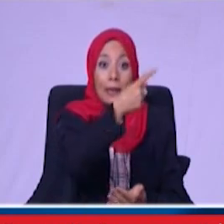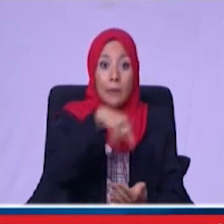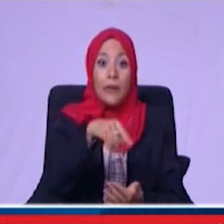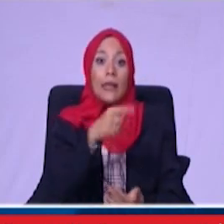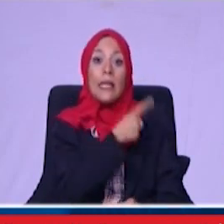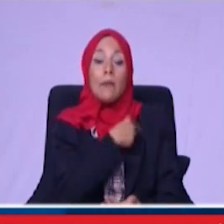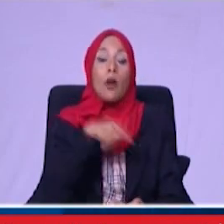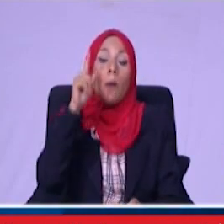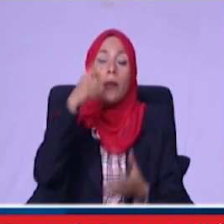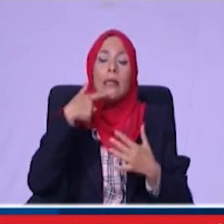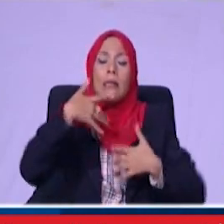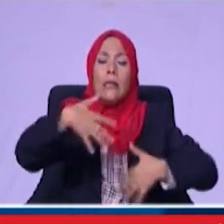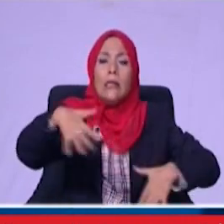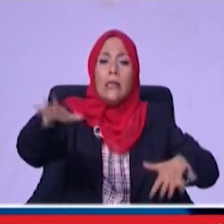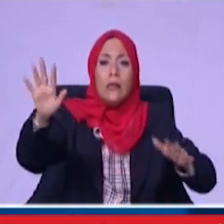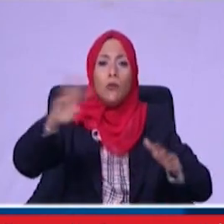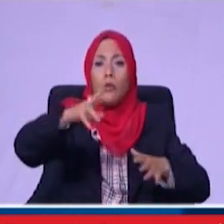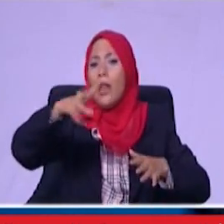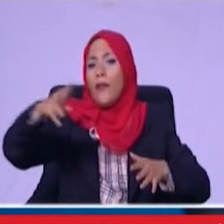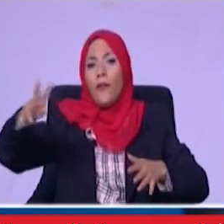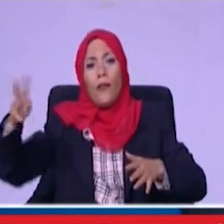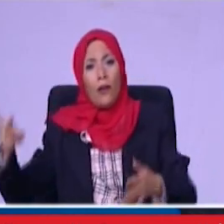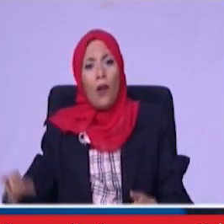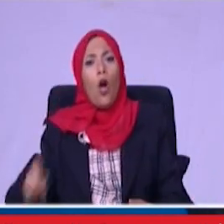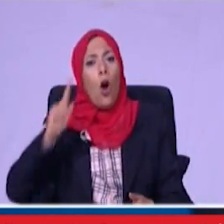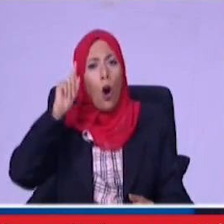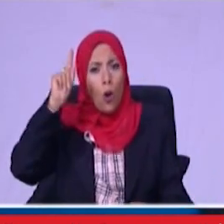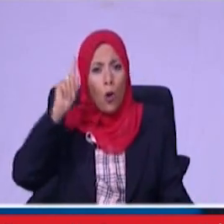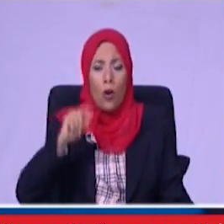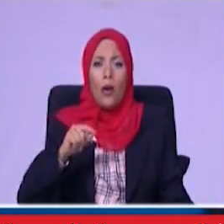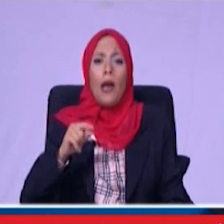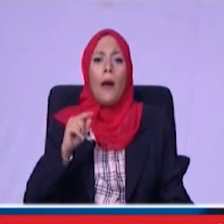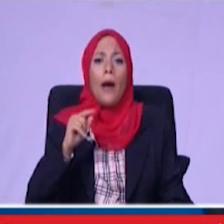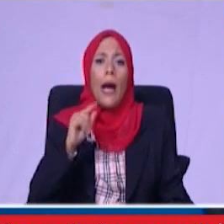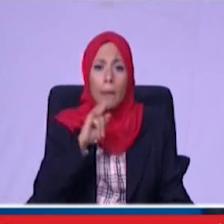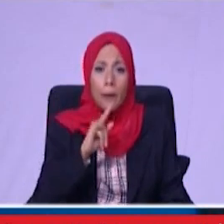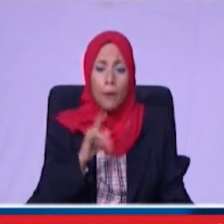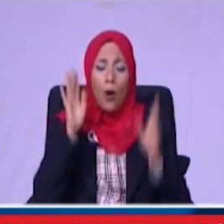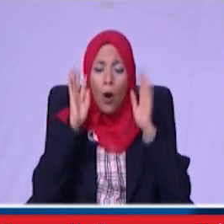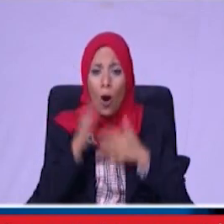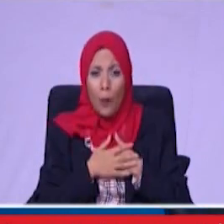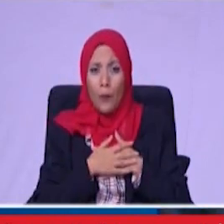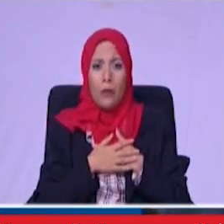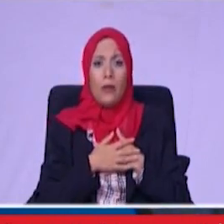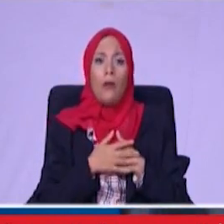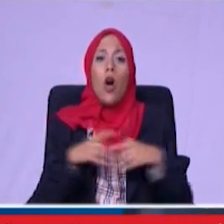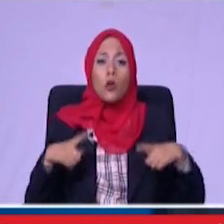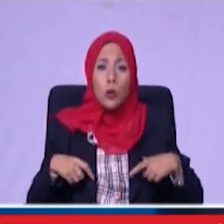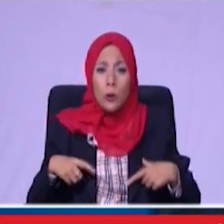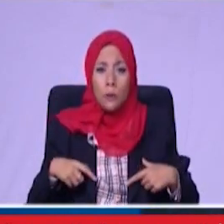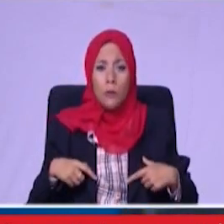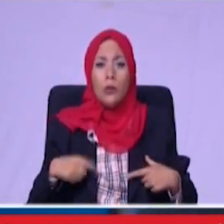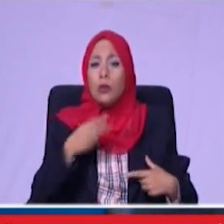او استاثرت به في علم الغيب عندك مما استاثر الله به في علم الغيب عنده يلهمه الله عز وجل